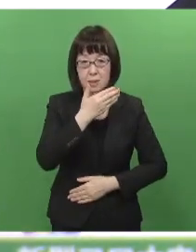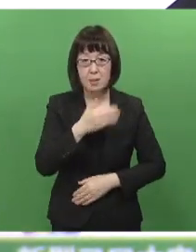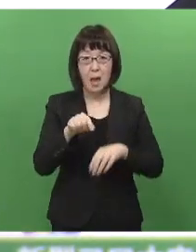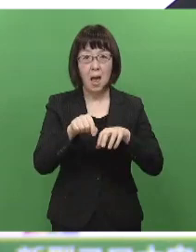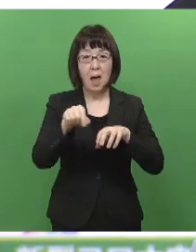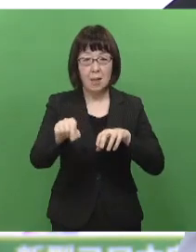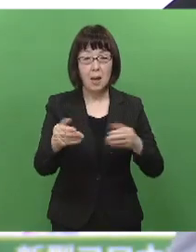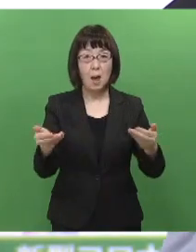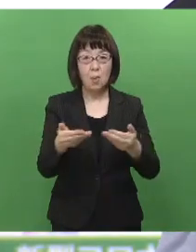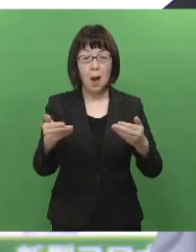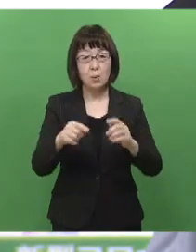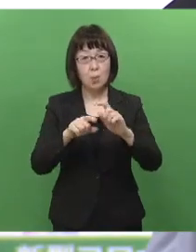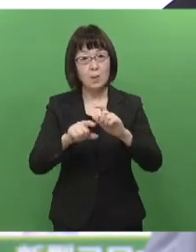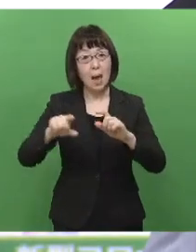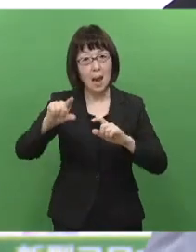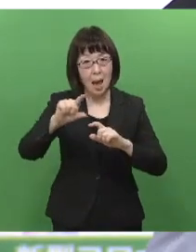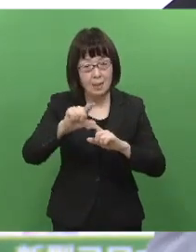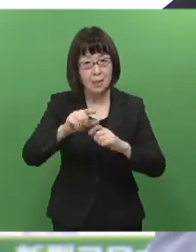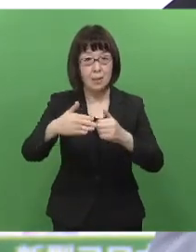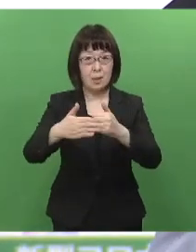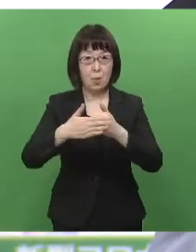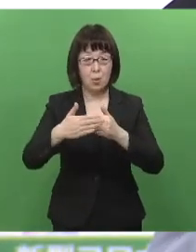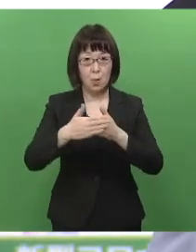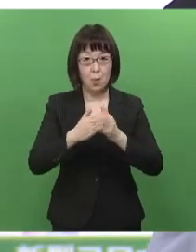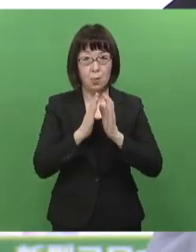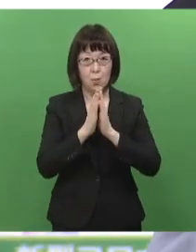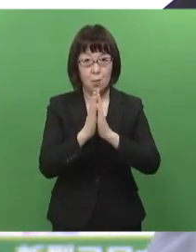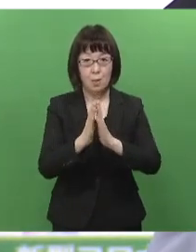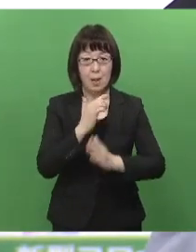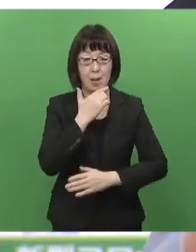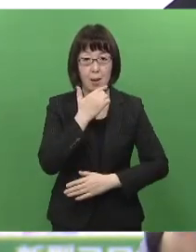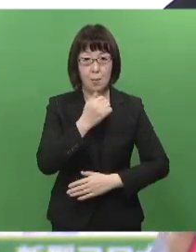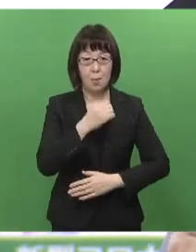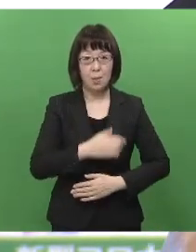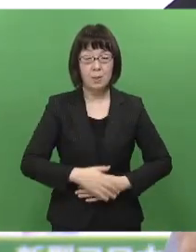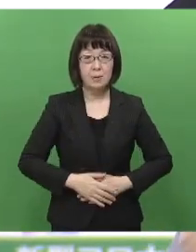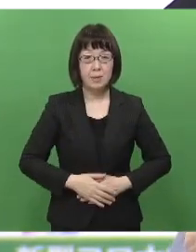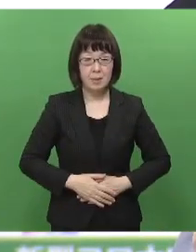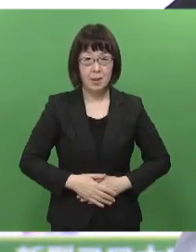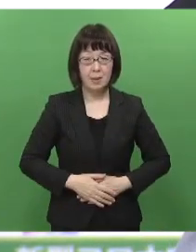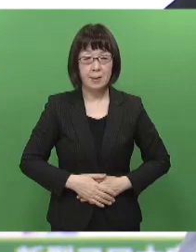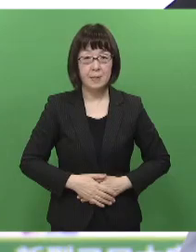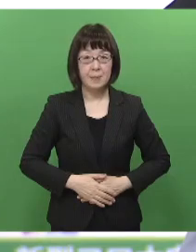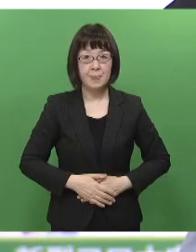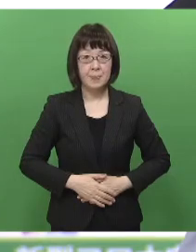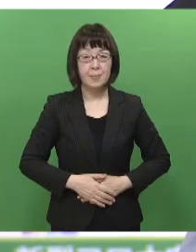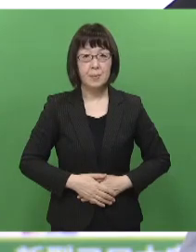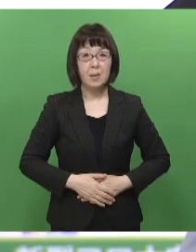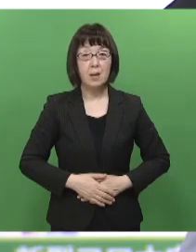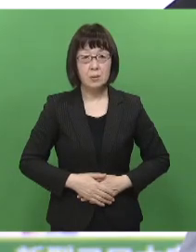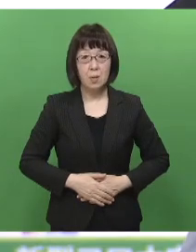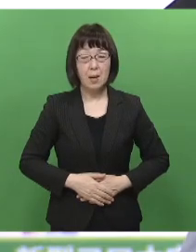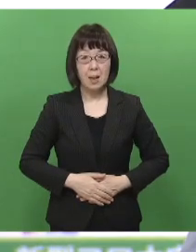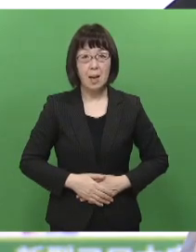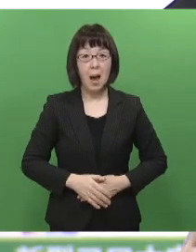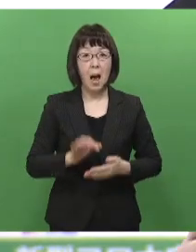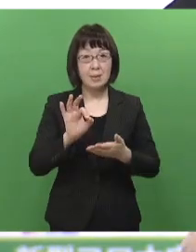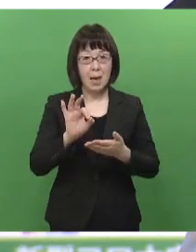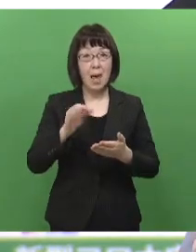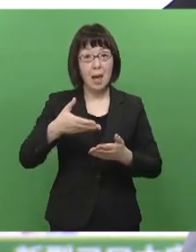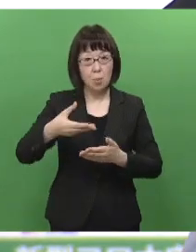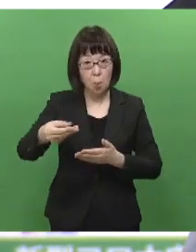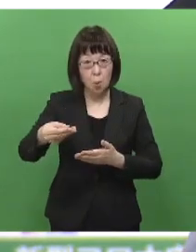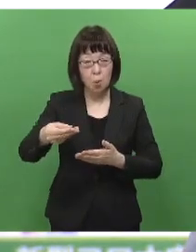ークの一層のご協力をお願いをしたいと思います。それからもう一度この制度融資の優遇措置なんですけれ